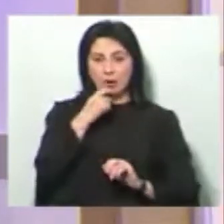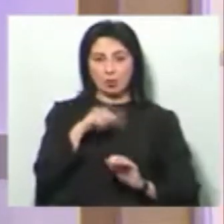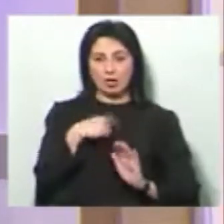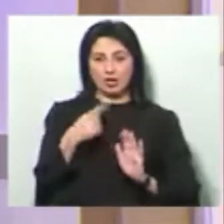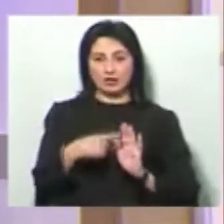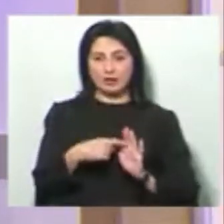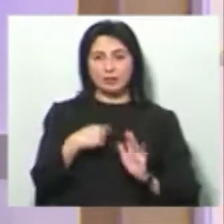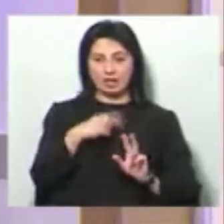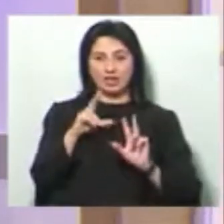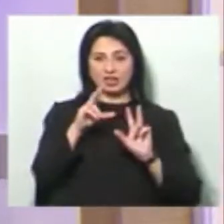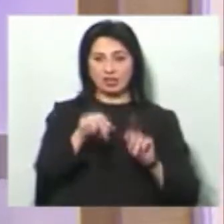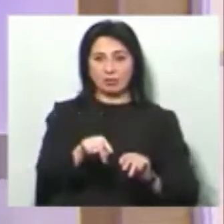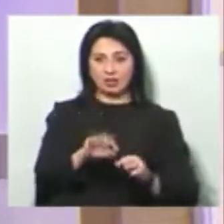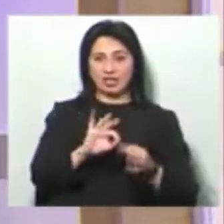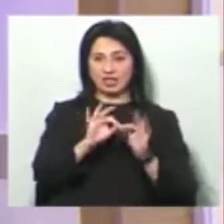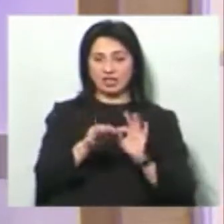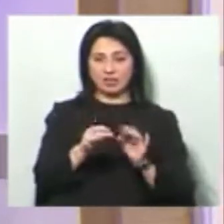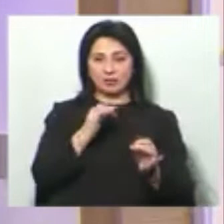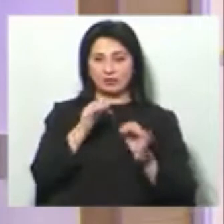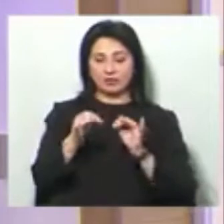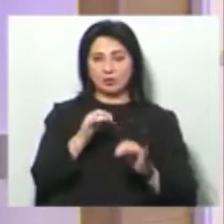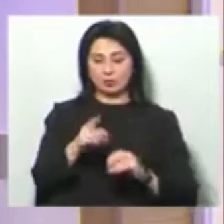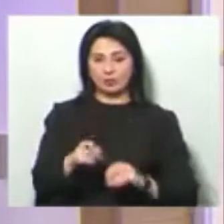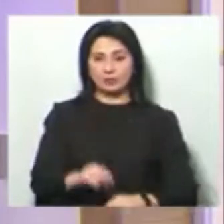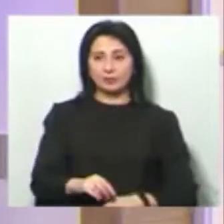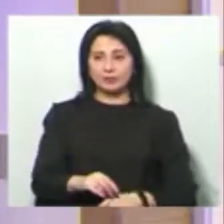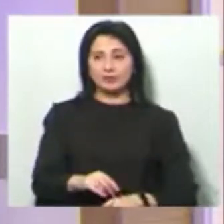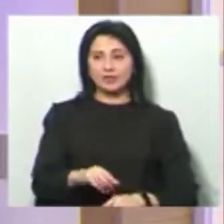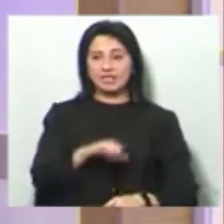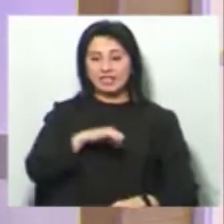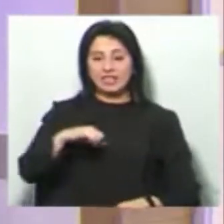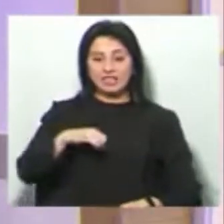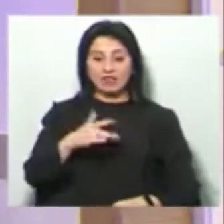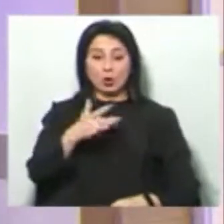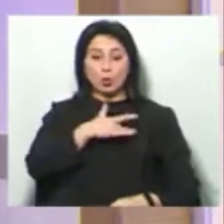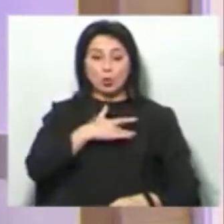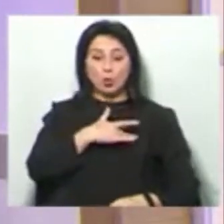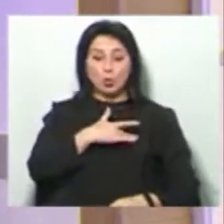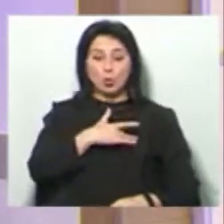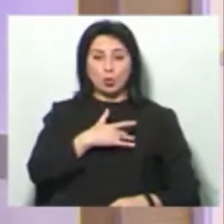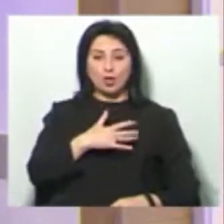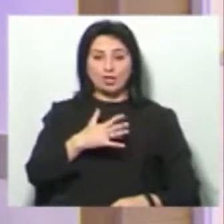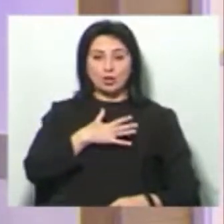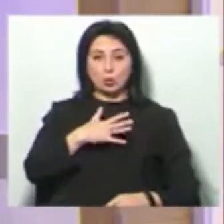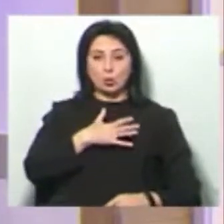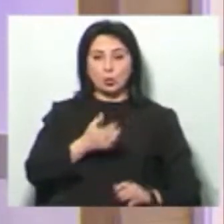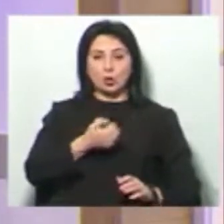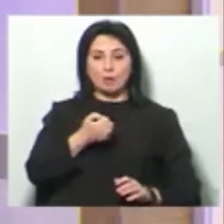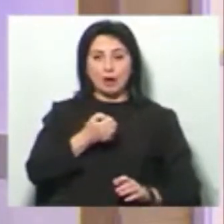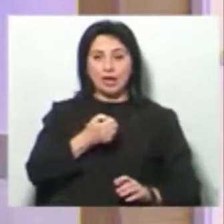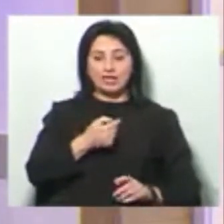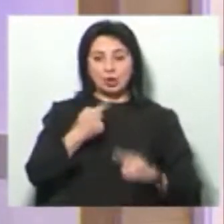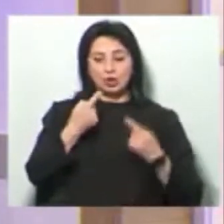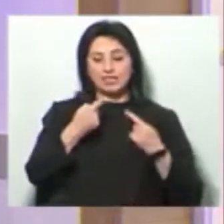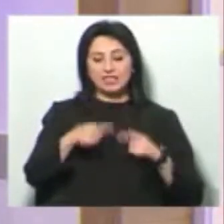და მე დავპირდი რომ ამაზე დეტალურად ვისაუბრებდით. Თავად გულის უკმარისობას შეუძლია